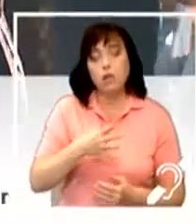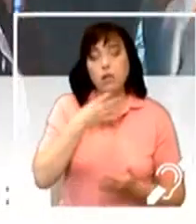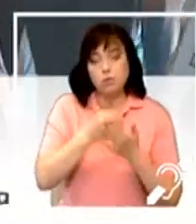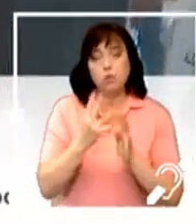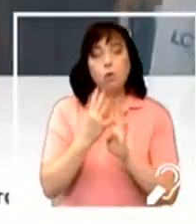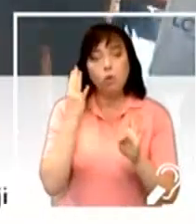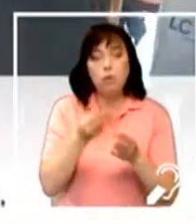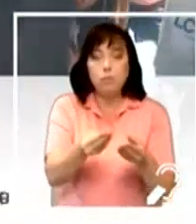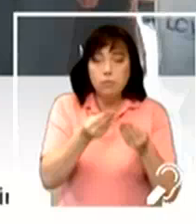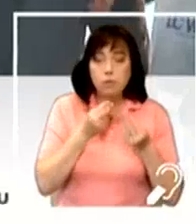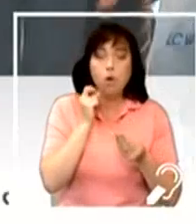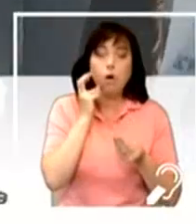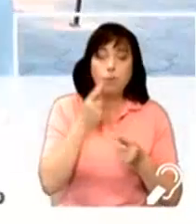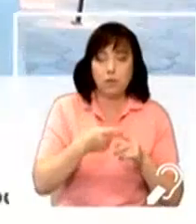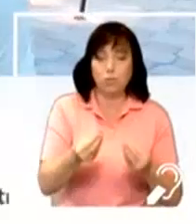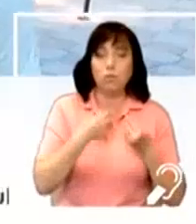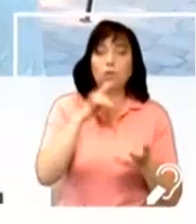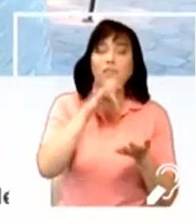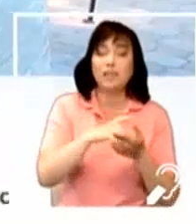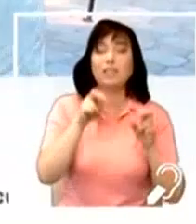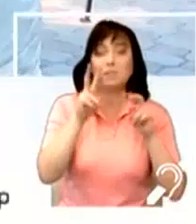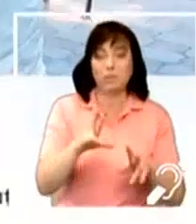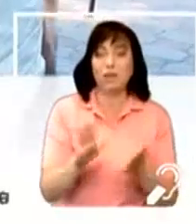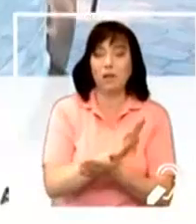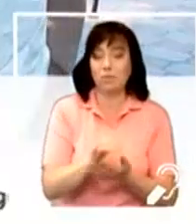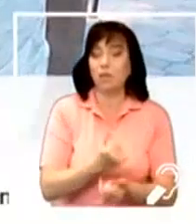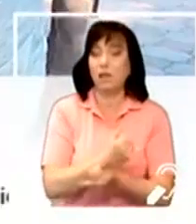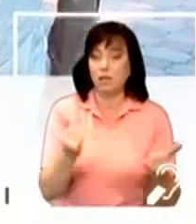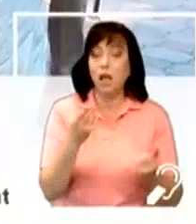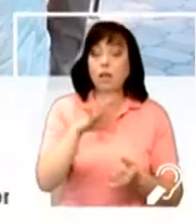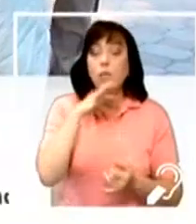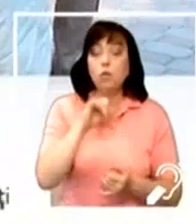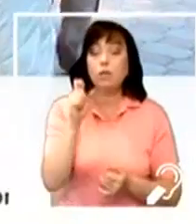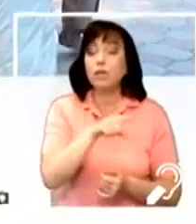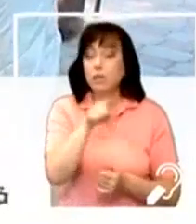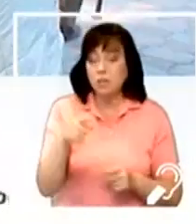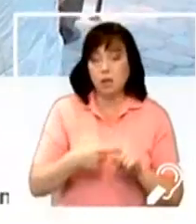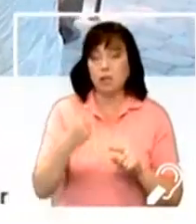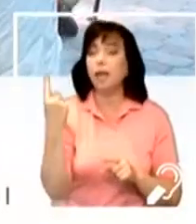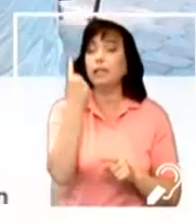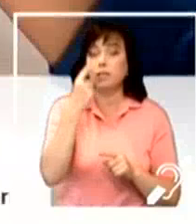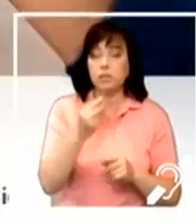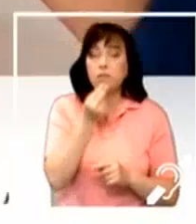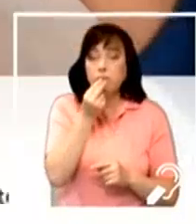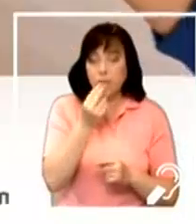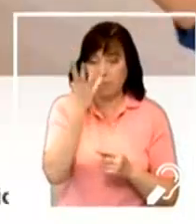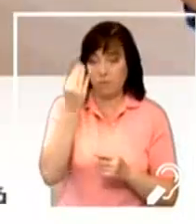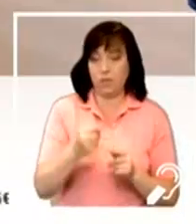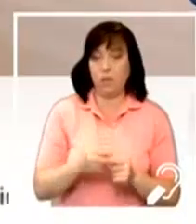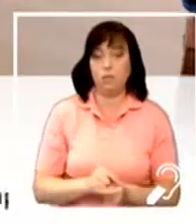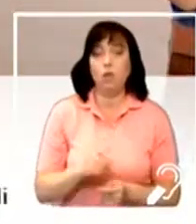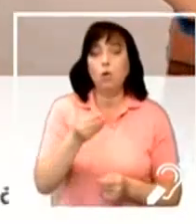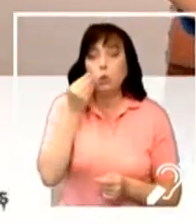rândul să primească un prânz cald oferit de centrele de binefacere. Pentru mulți dintre ei, este unica masă în zi. Supcic